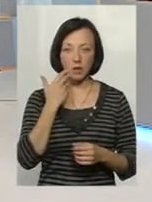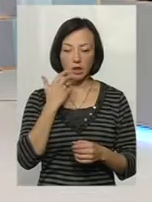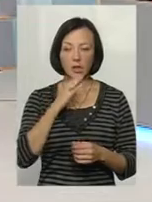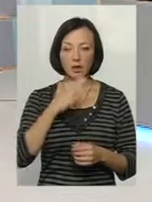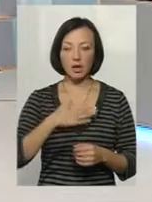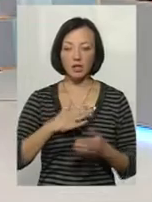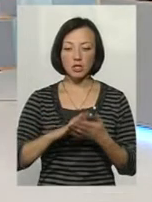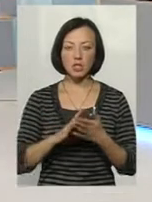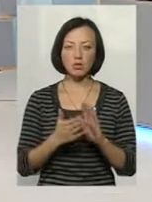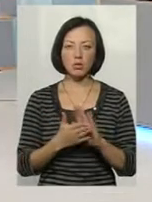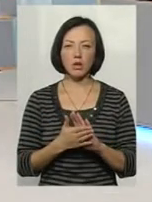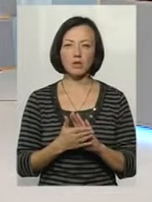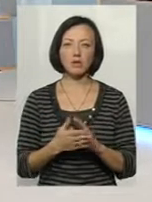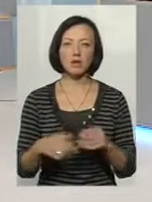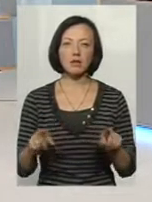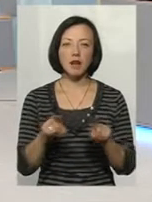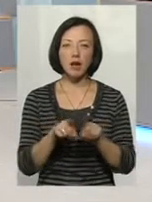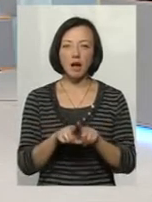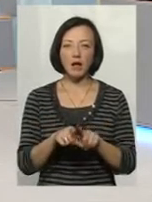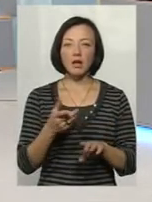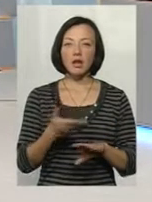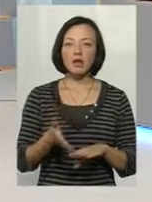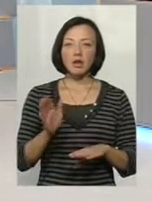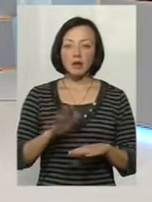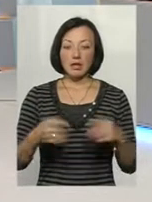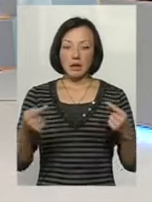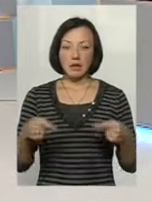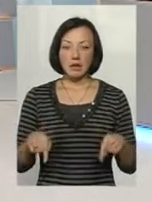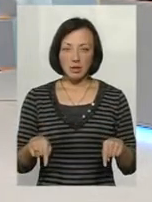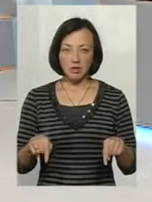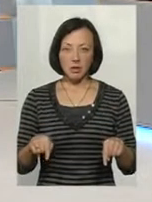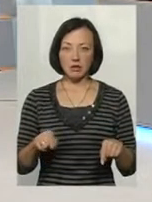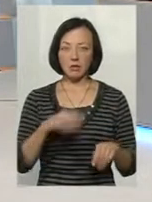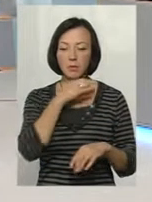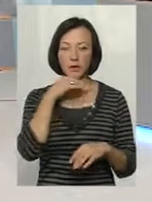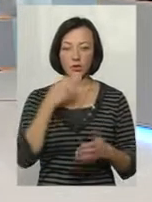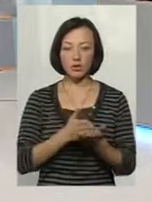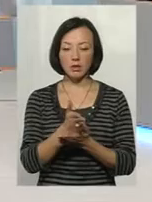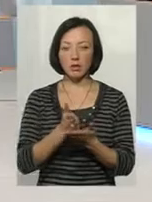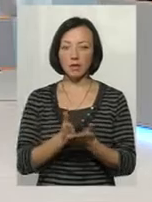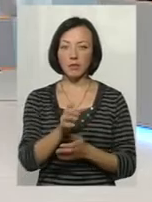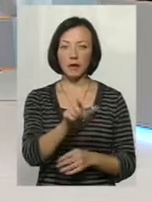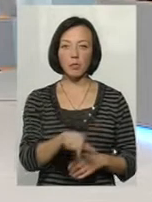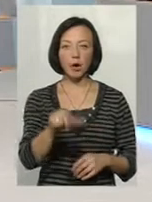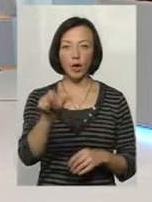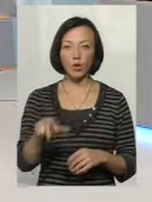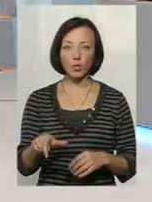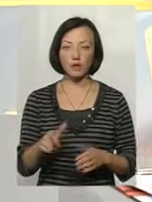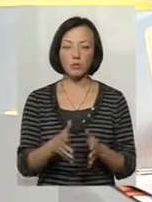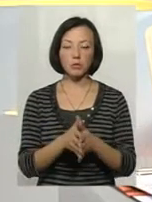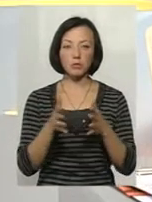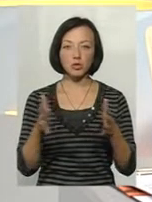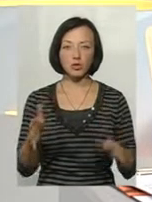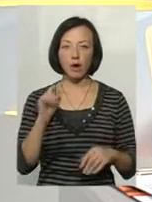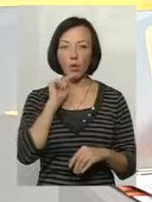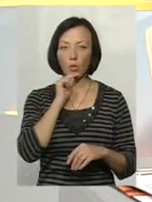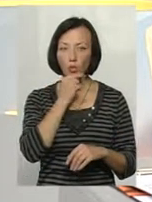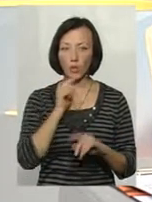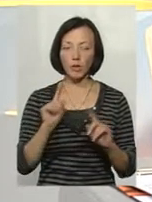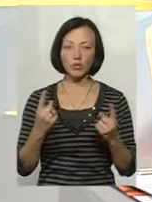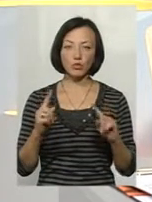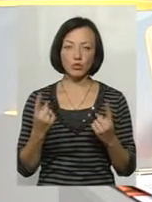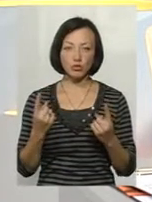наша ситуація, ну, така досить критична в багатьох напрямках, люди все більше економлять, тому